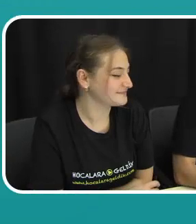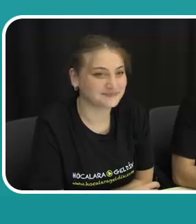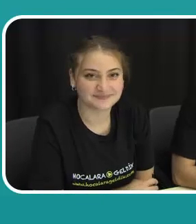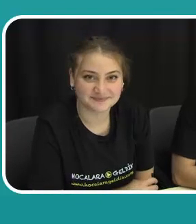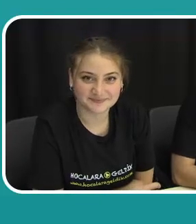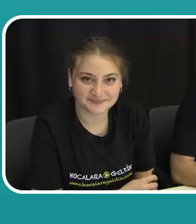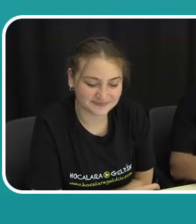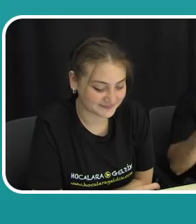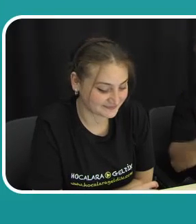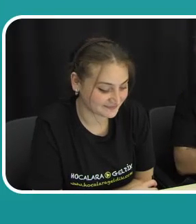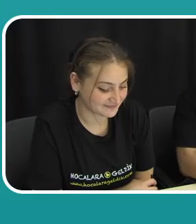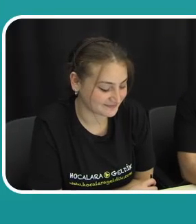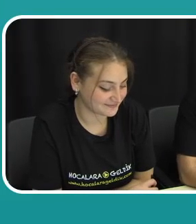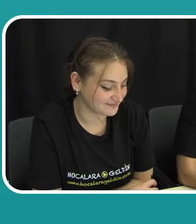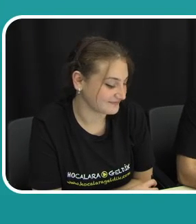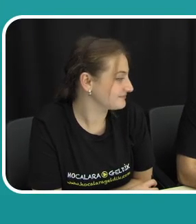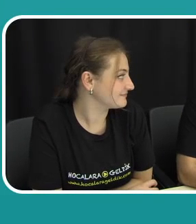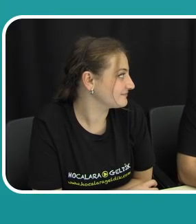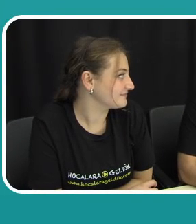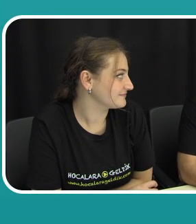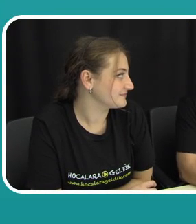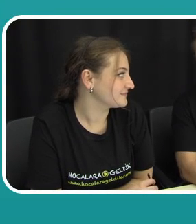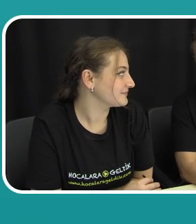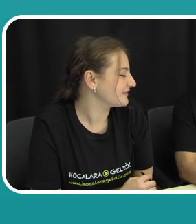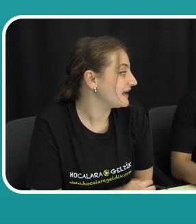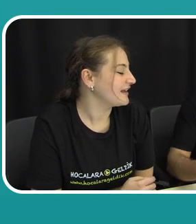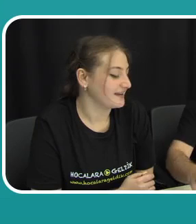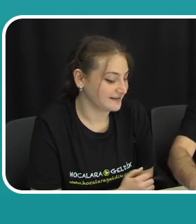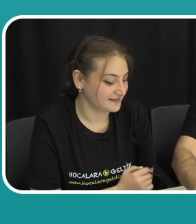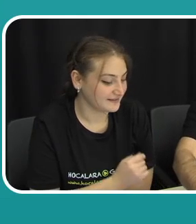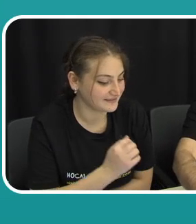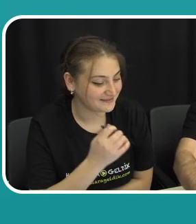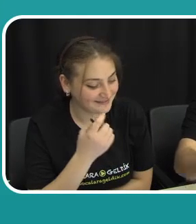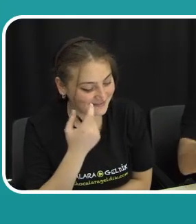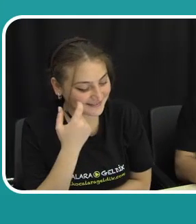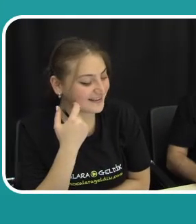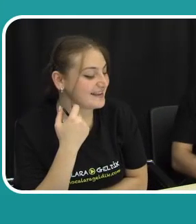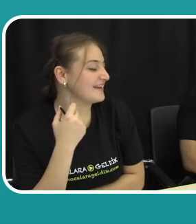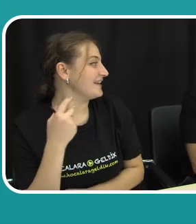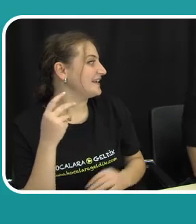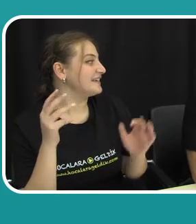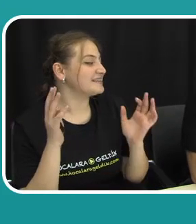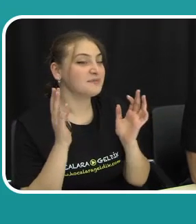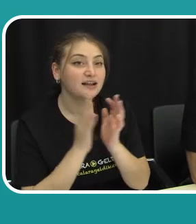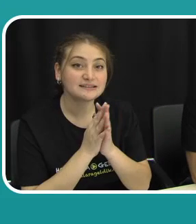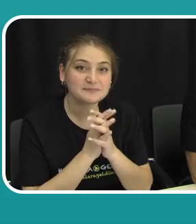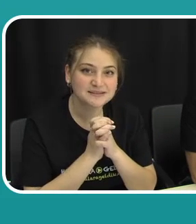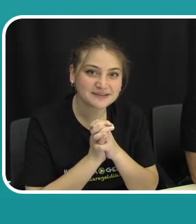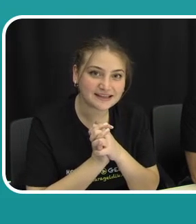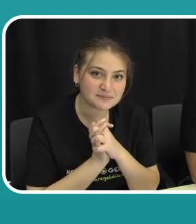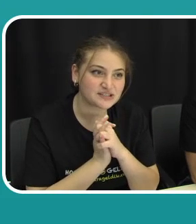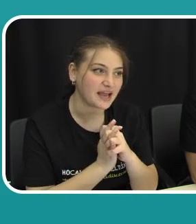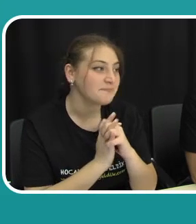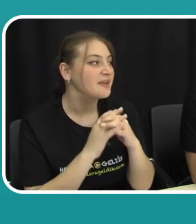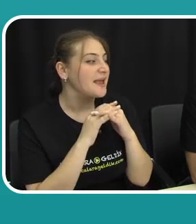parçada anlam konusunda çok farklı bir şey göreceğiz bu sefer anlatım biçimleri Hani bu zamana kadar hiç görmedik Ya neler var E şimdi anlatım